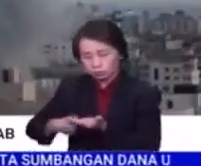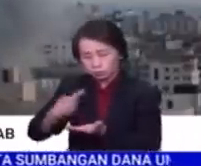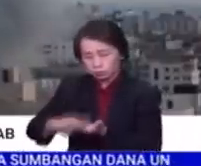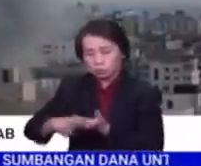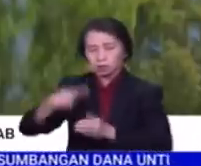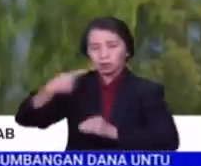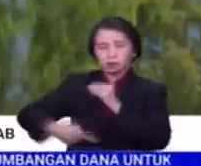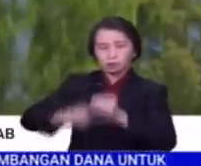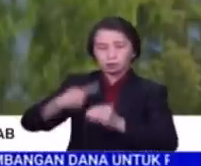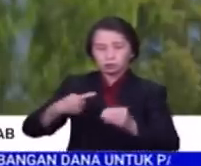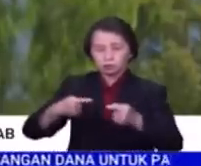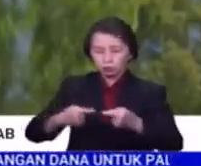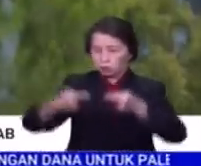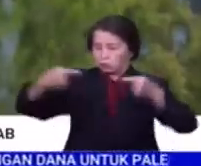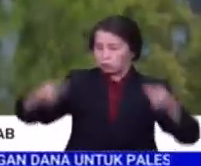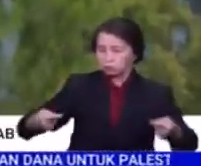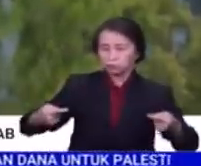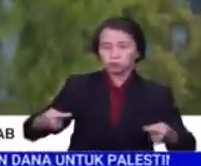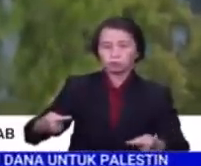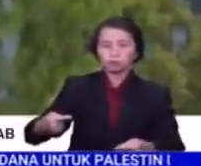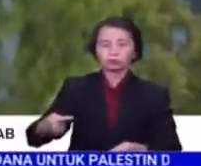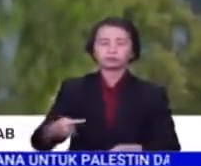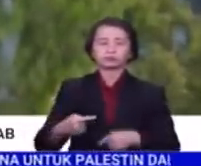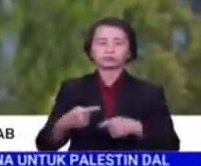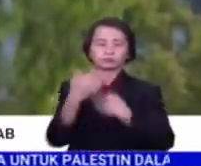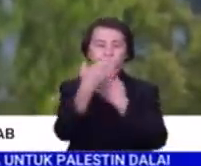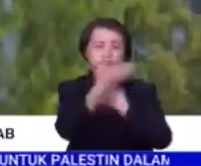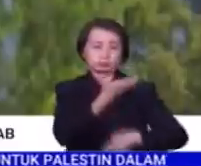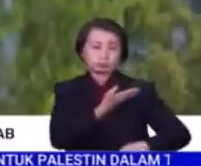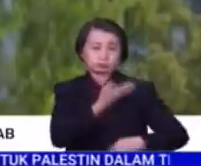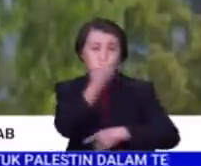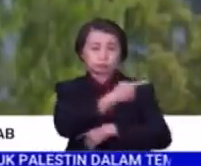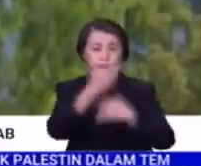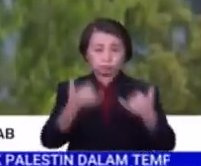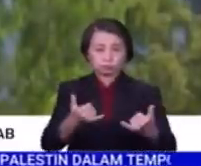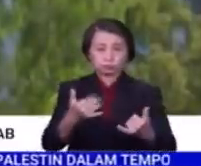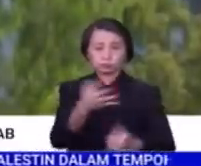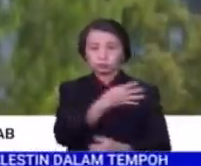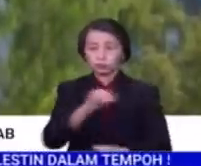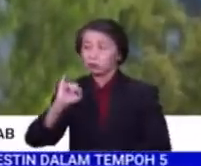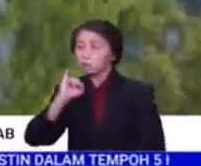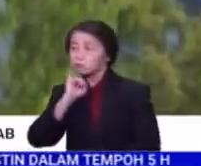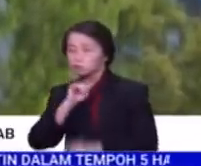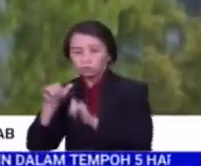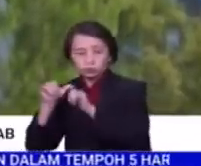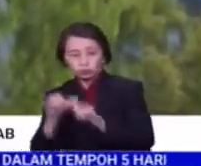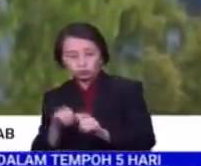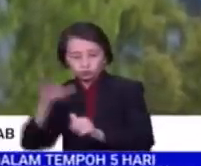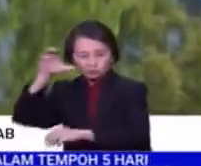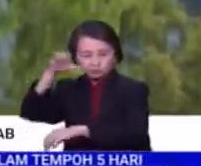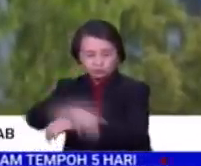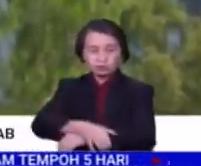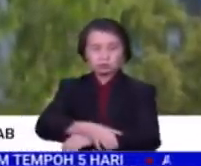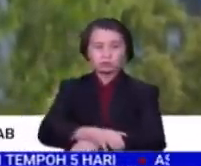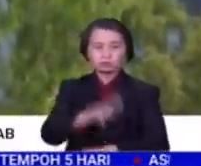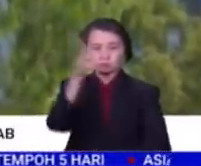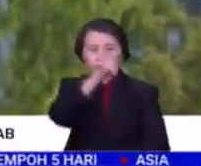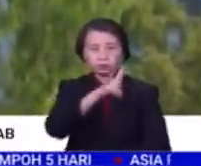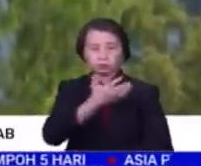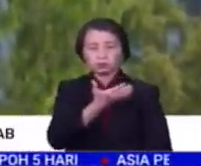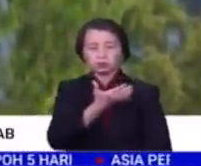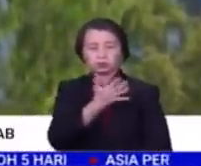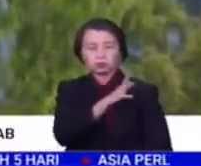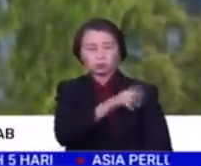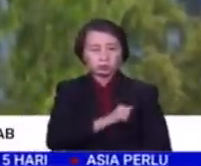tentang ketegangan di Semenanjung Gaza hari ini dalam masa sama rezim Zionis terus memberi tekanan kepada kerajaan Palestine dengan